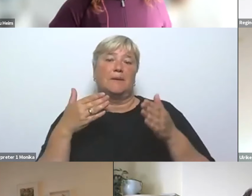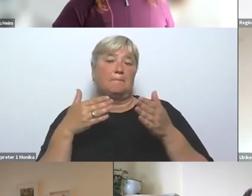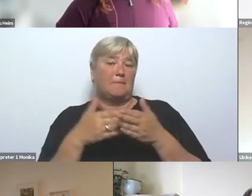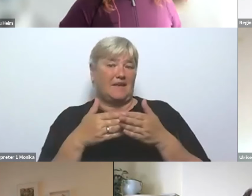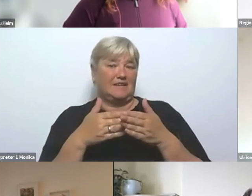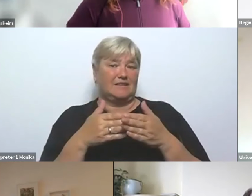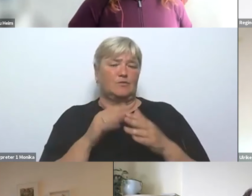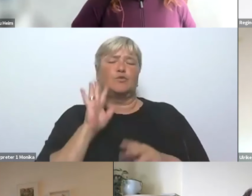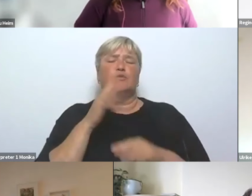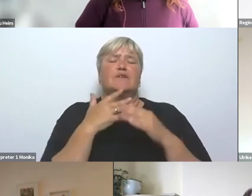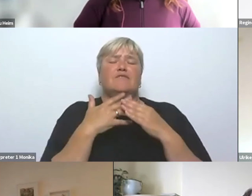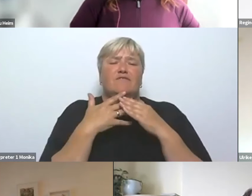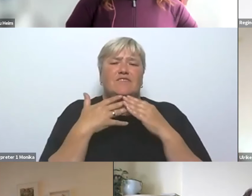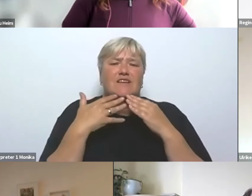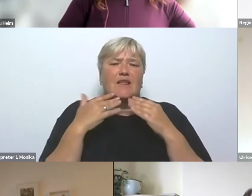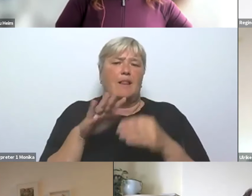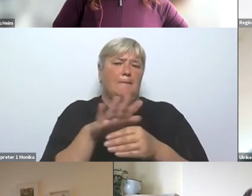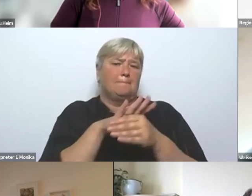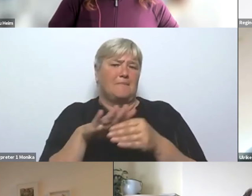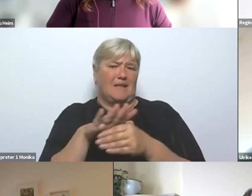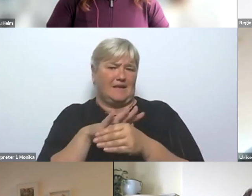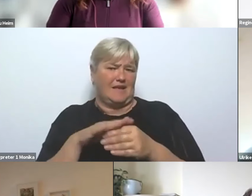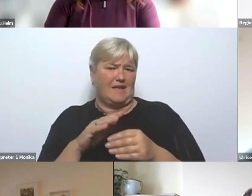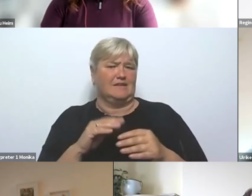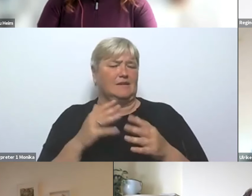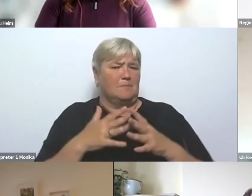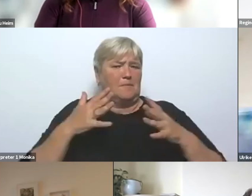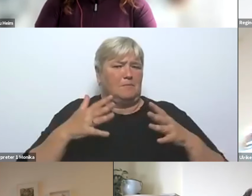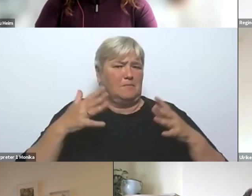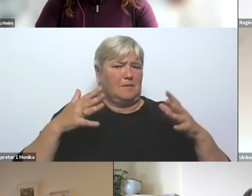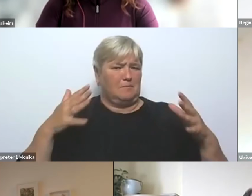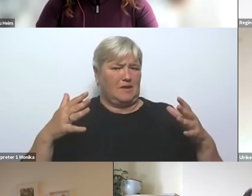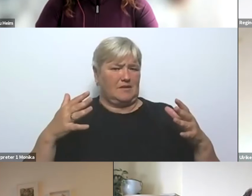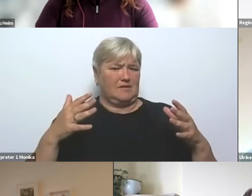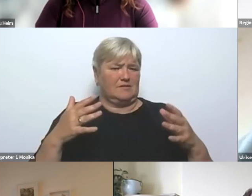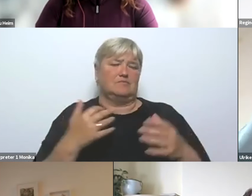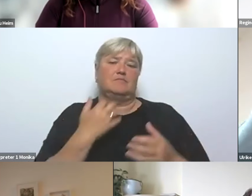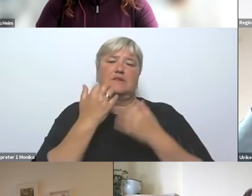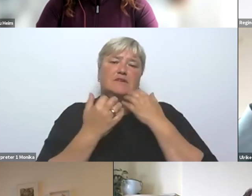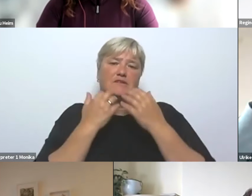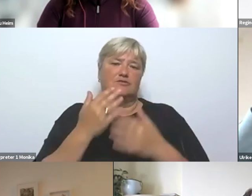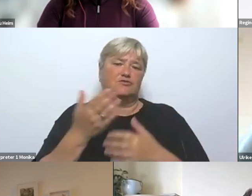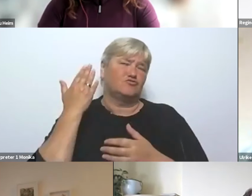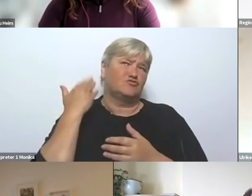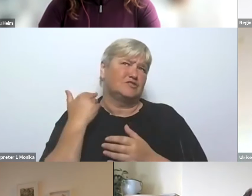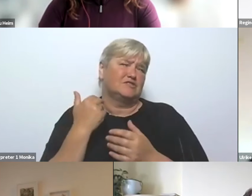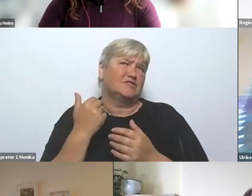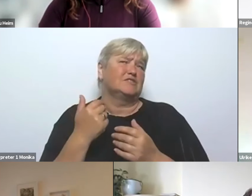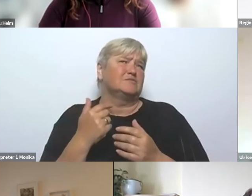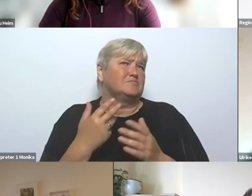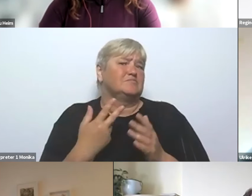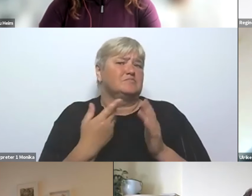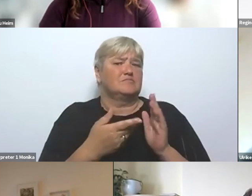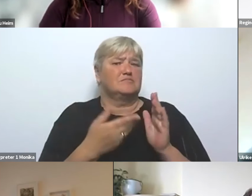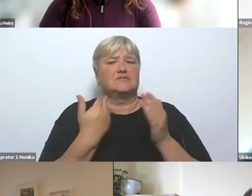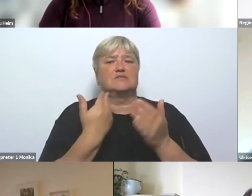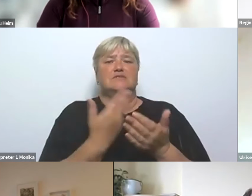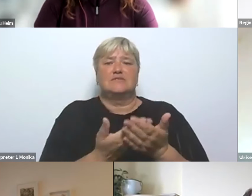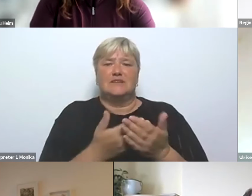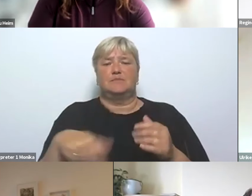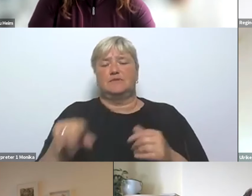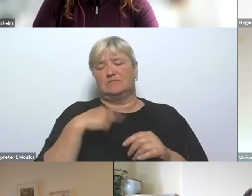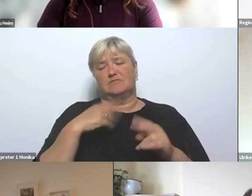über viele Bereiche darüber hinaus. Und die Geschichte, vielleicht als Einstieg, gibt uns dazu